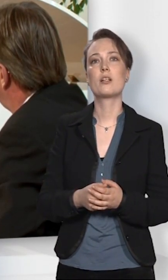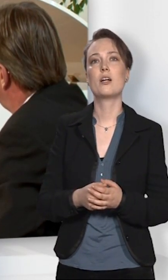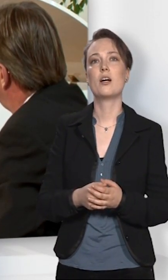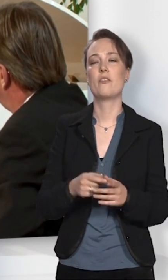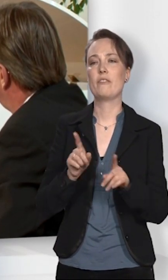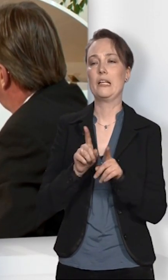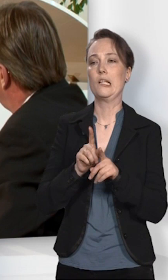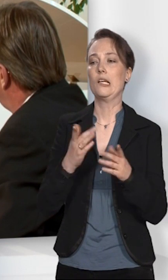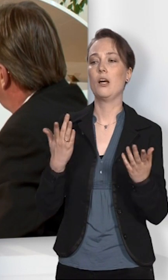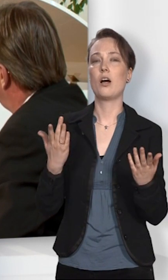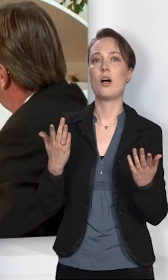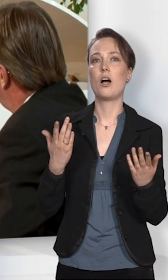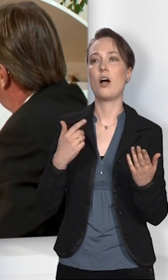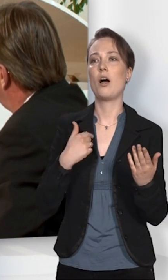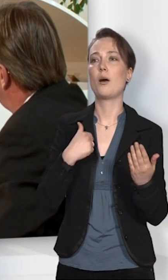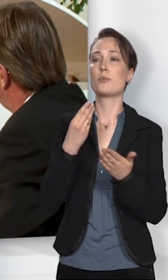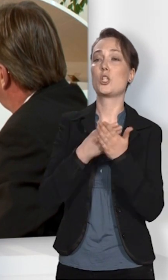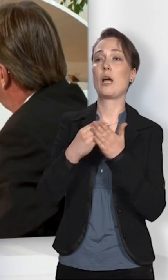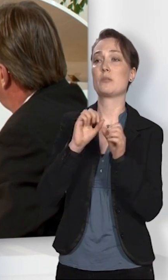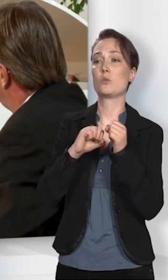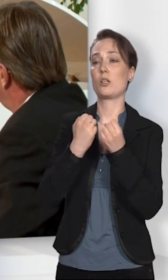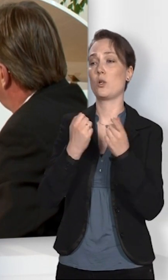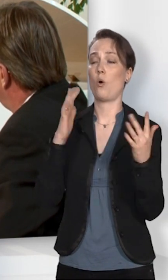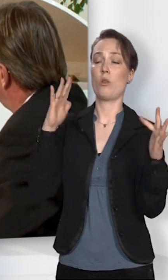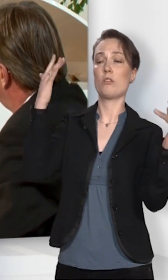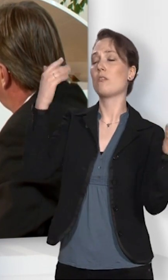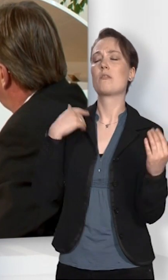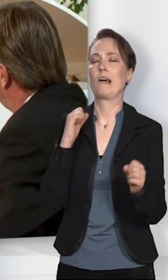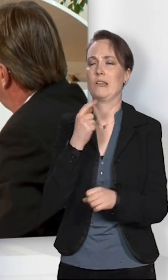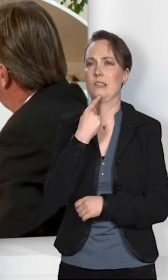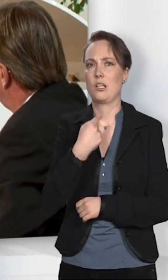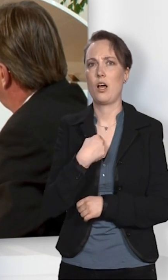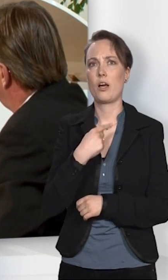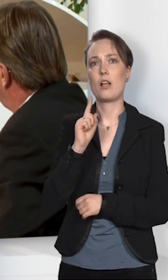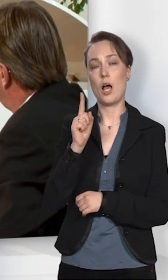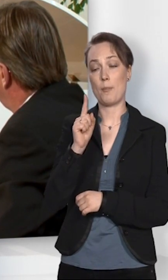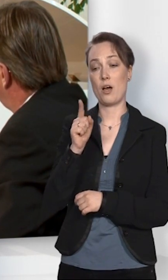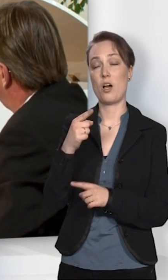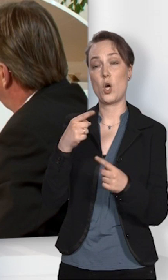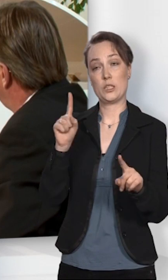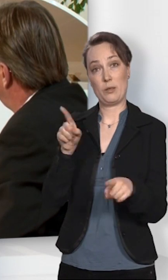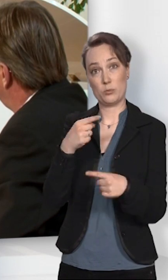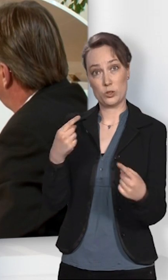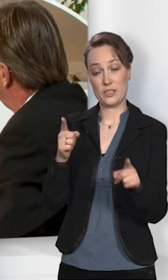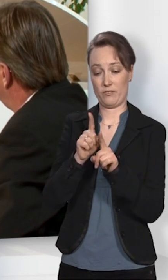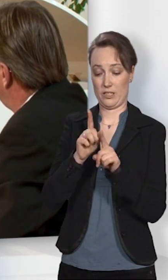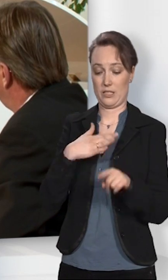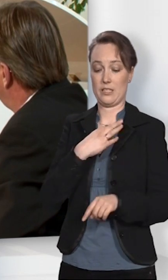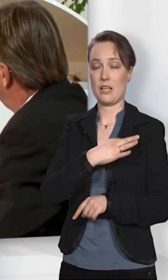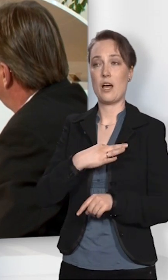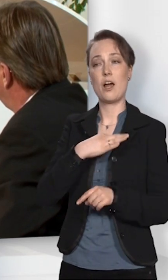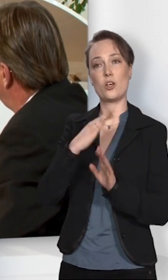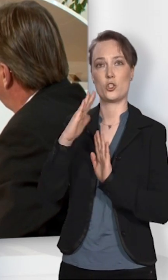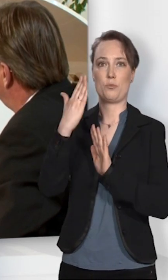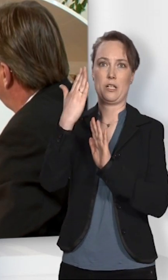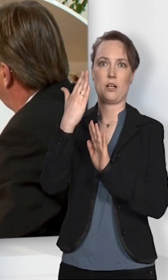Mene-Tegel-Situation beschreiben, aber dass Gospelmusik ein Spiegel auch meiner Seele ist, mit Euphorie,